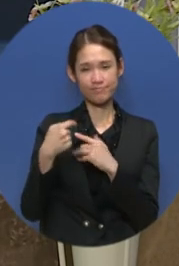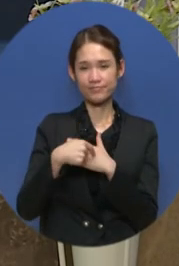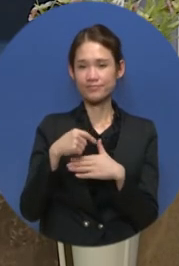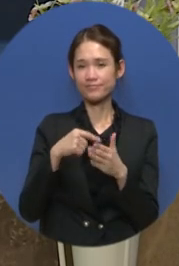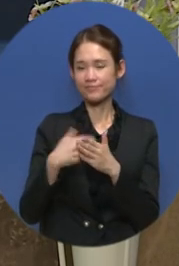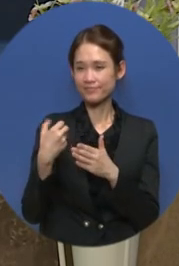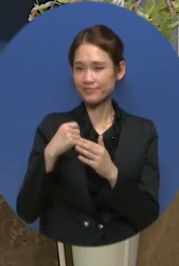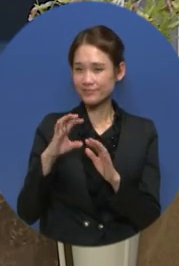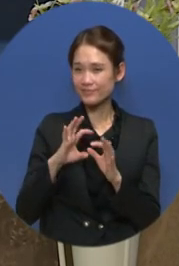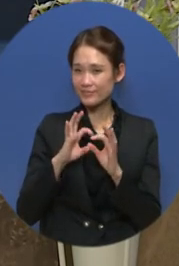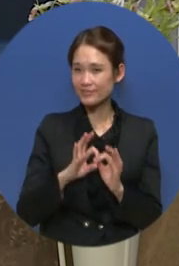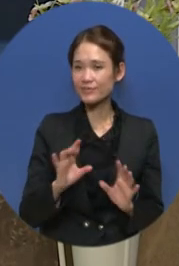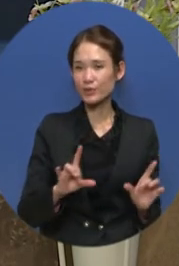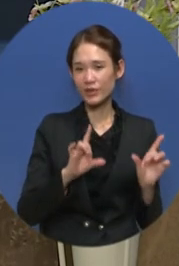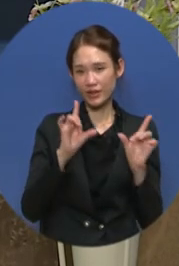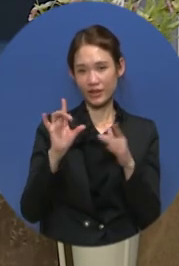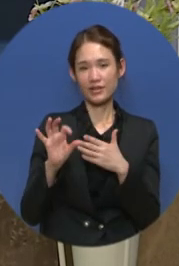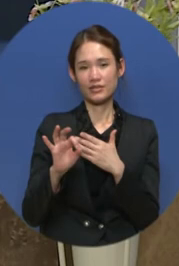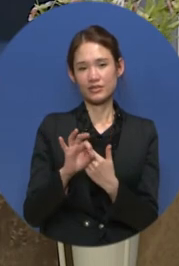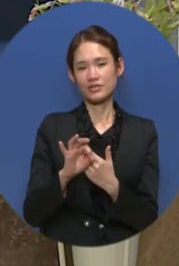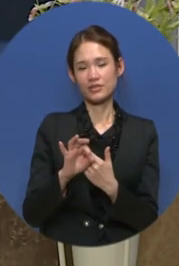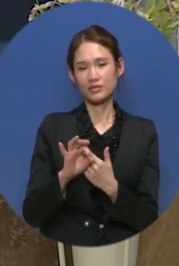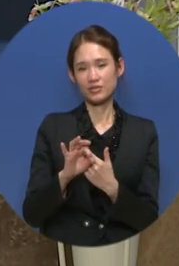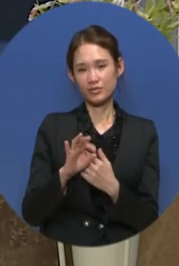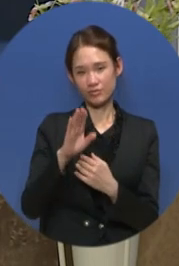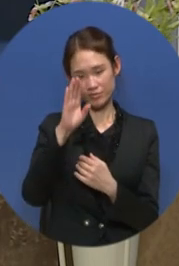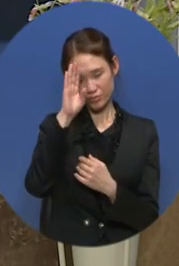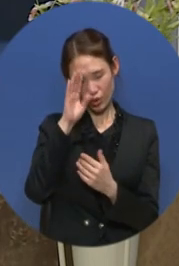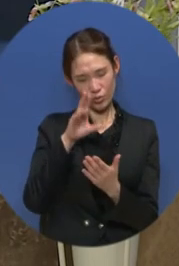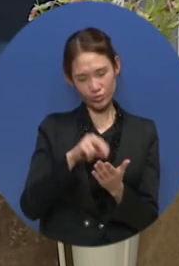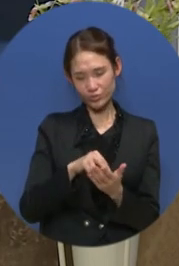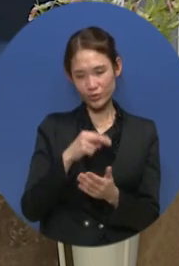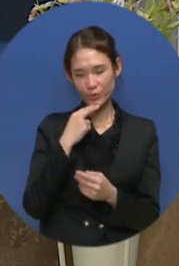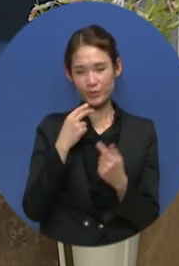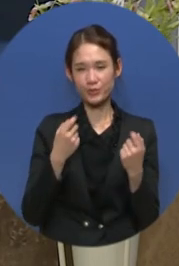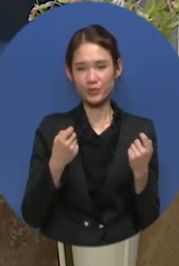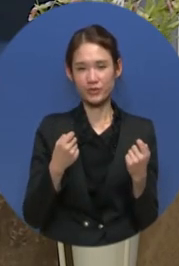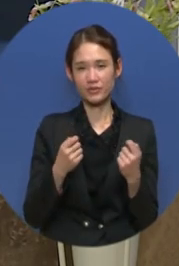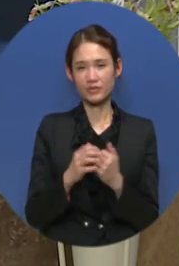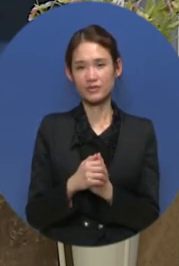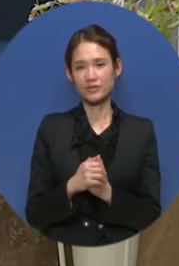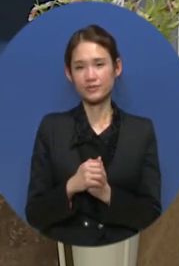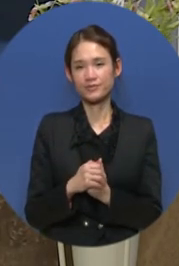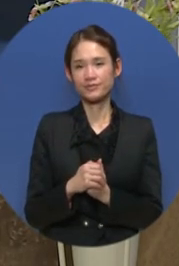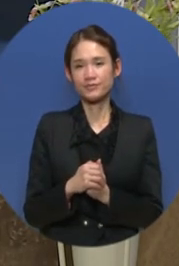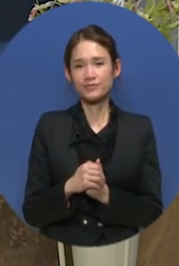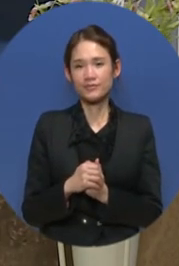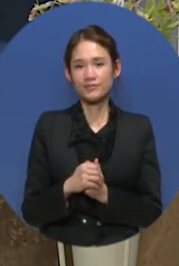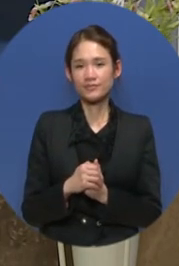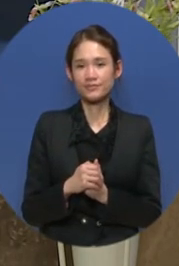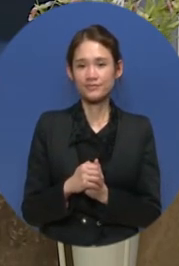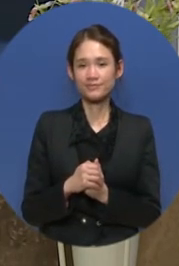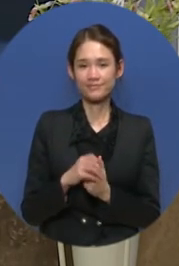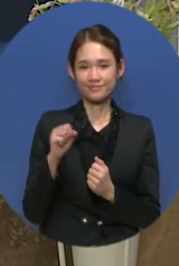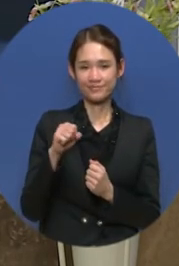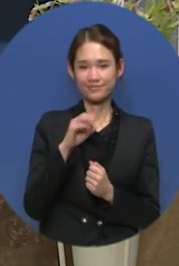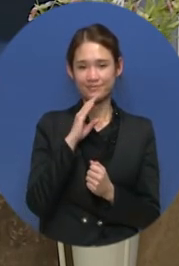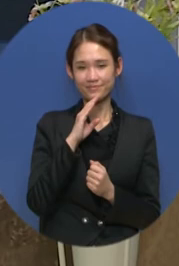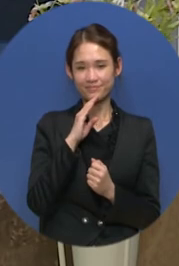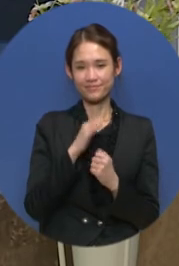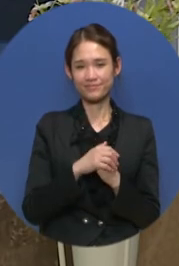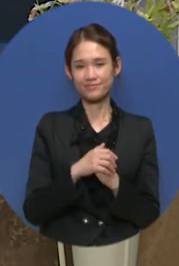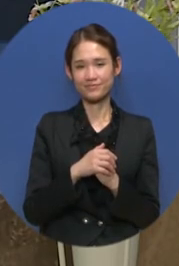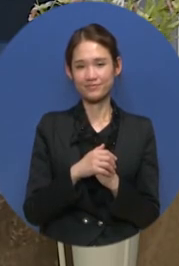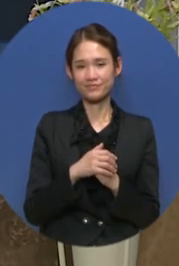긍정적인 마음으로 계속 또 살아가신다면은 병은 큰 문제가 되지 않을 것 그렇습니다. 같습니다. 그렇습니다. 그래서